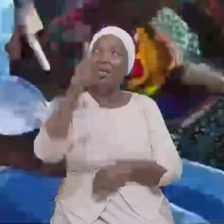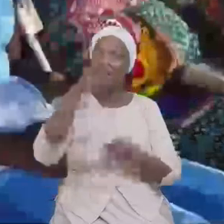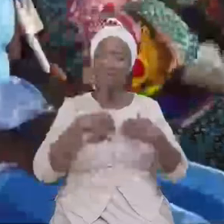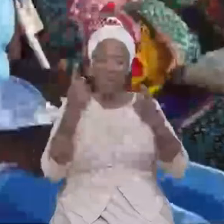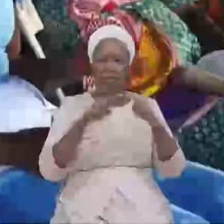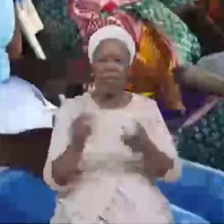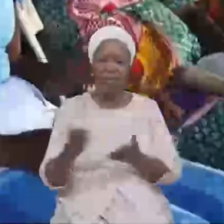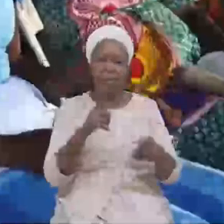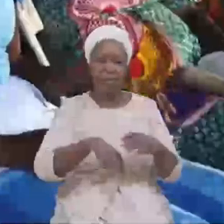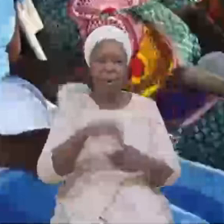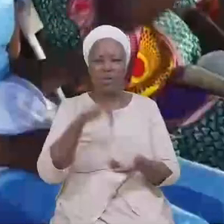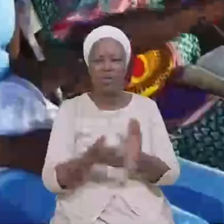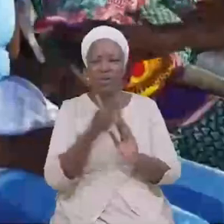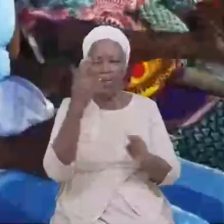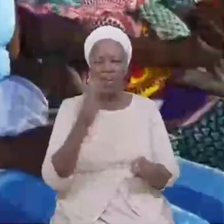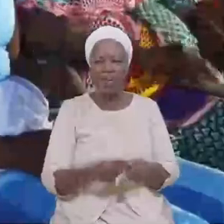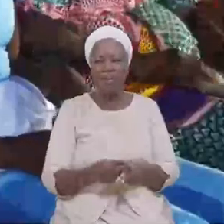faire sortir.